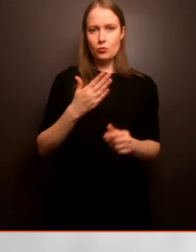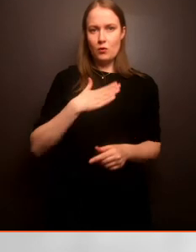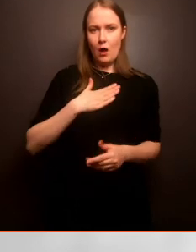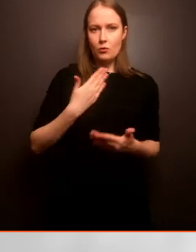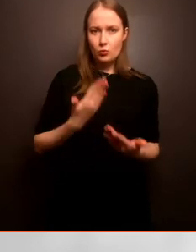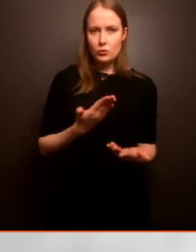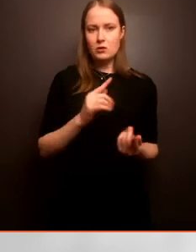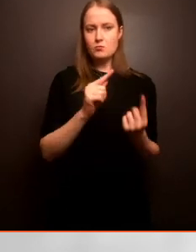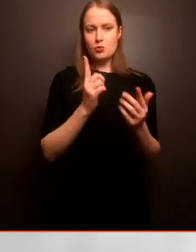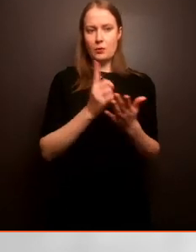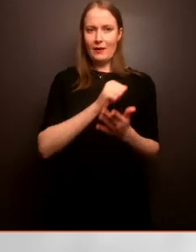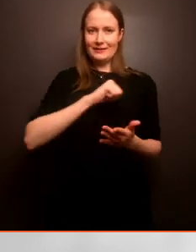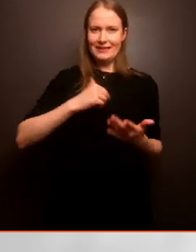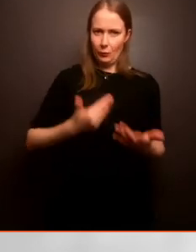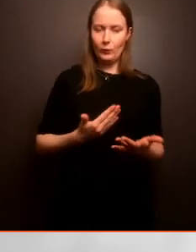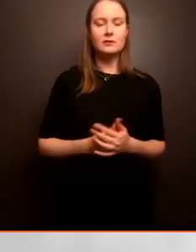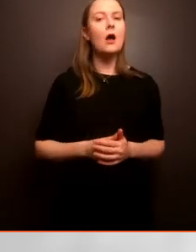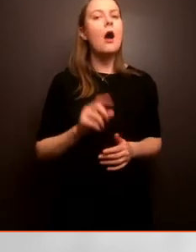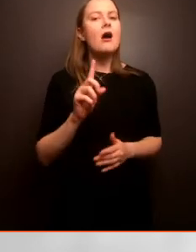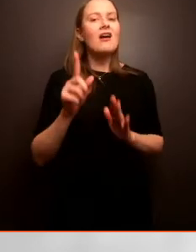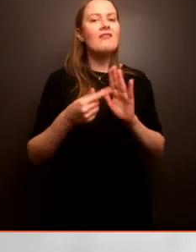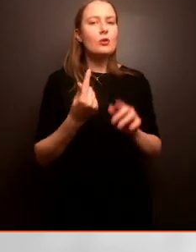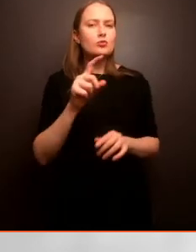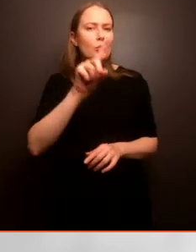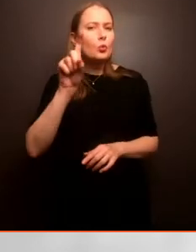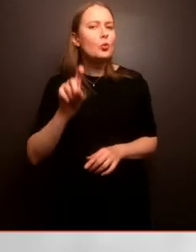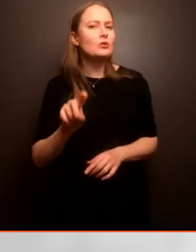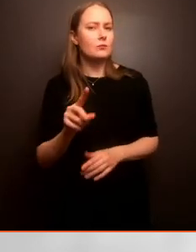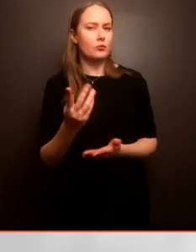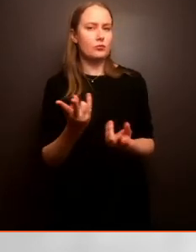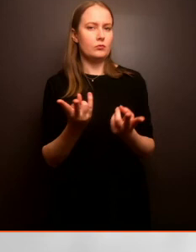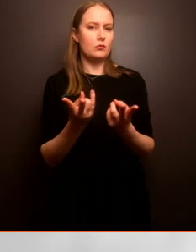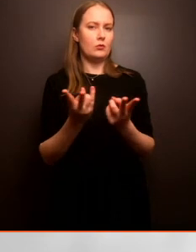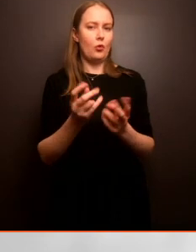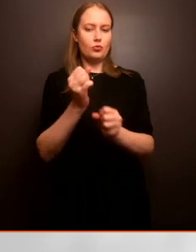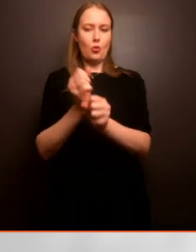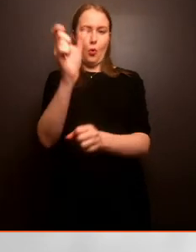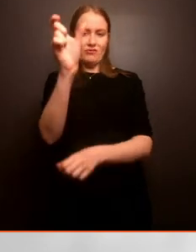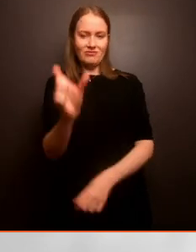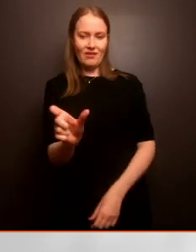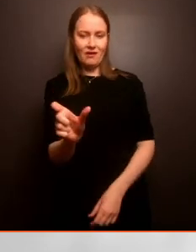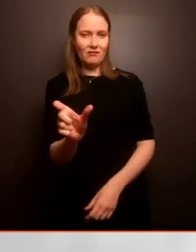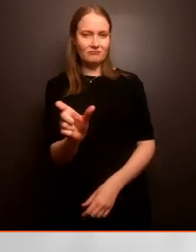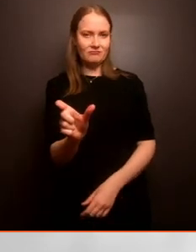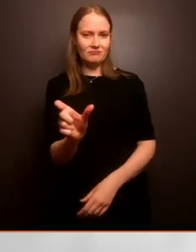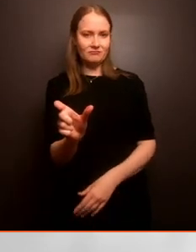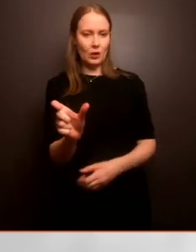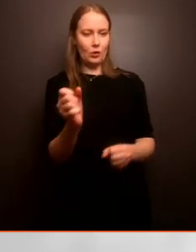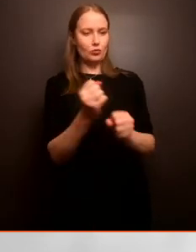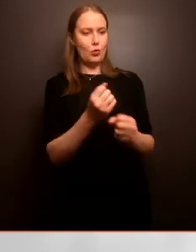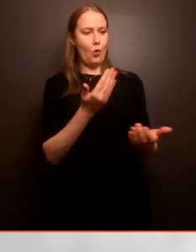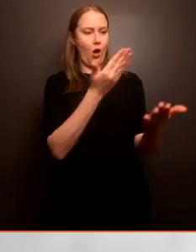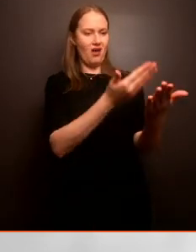on kindlasti see märksõna. Aga võibolla, mis see üks küsimus siis võiks olla nagu töötaja jaoks? Oma tööandjale, et